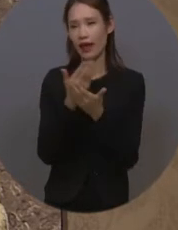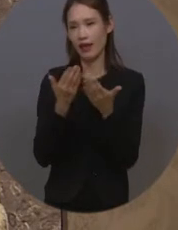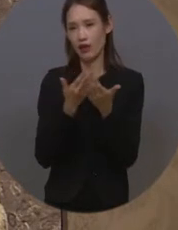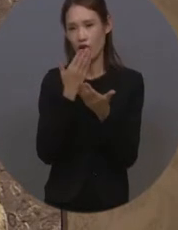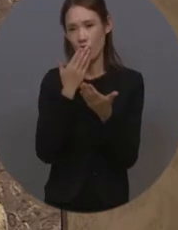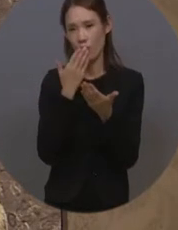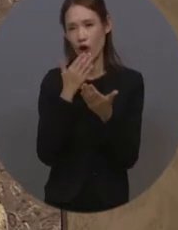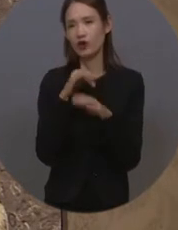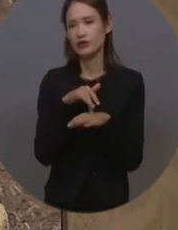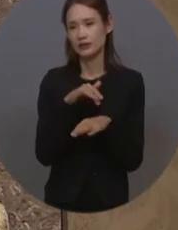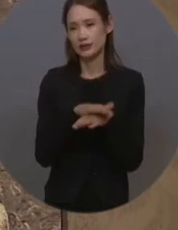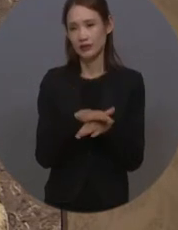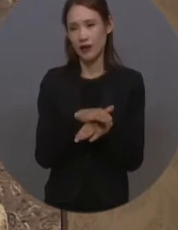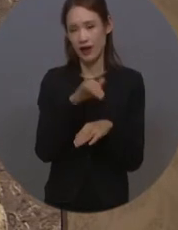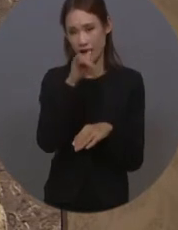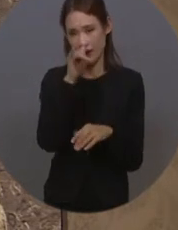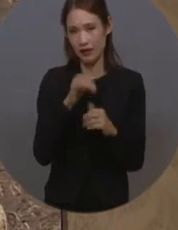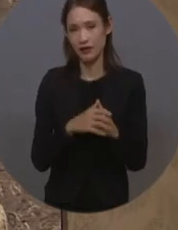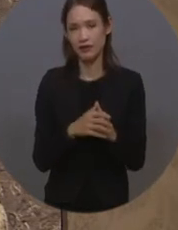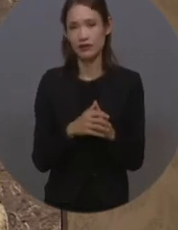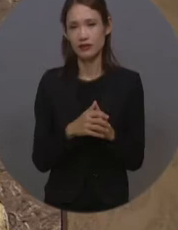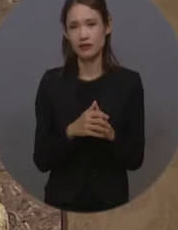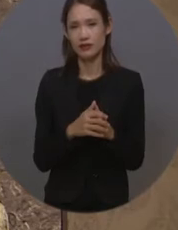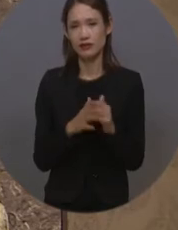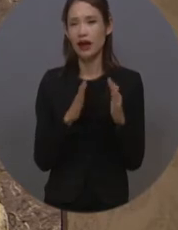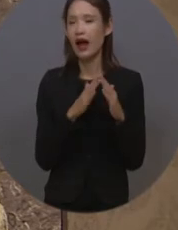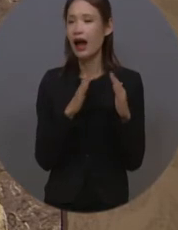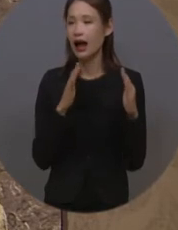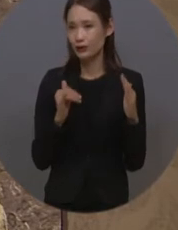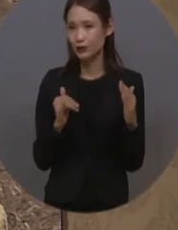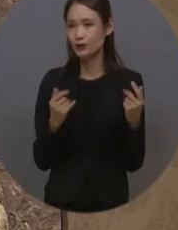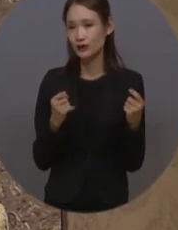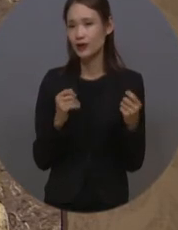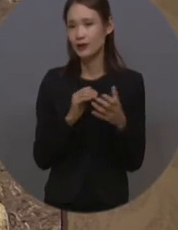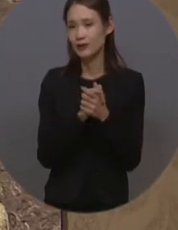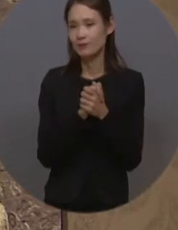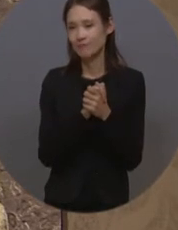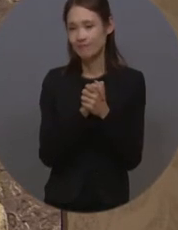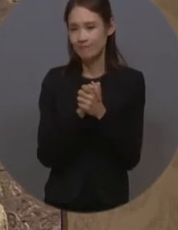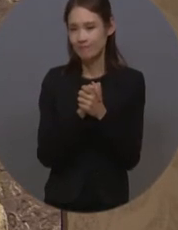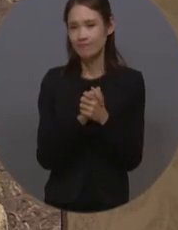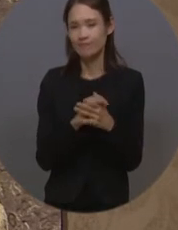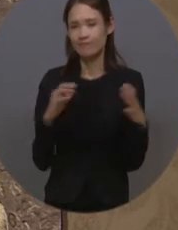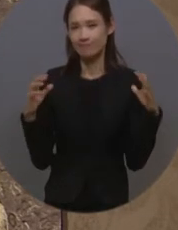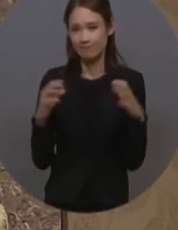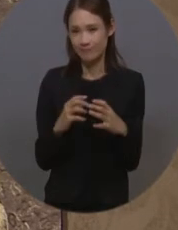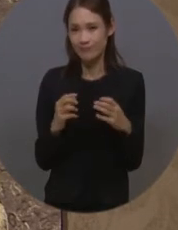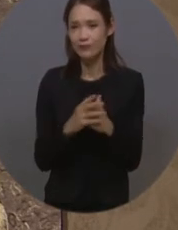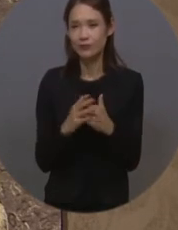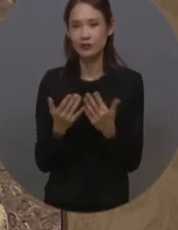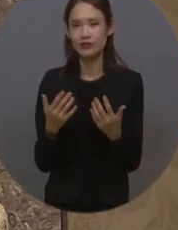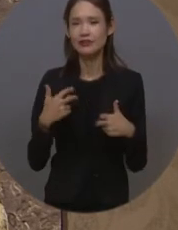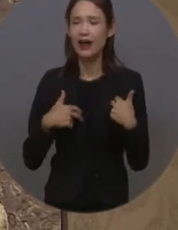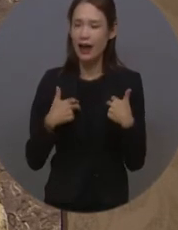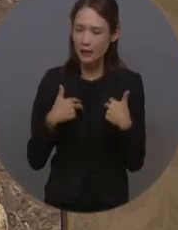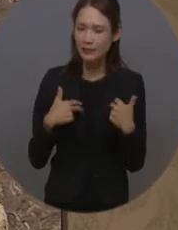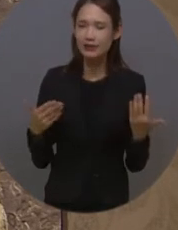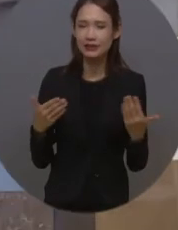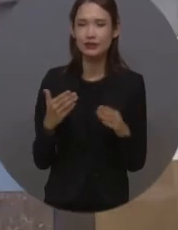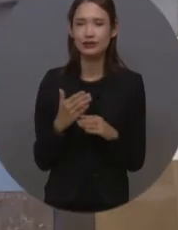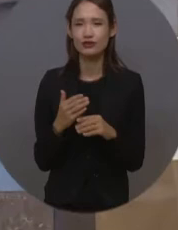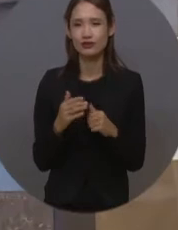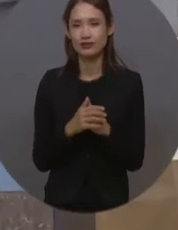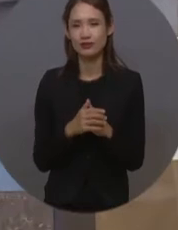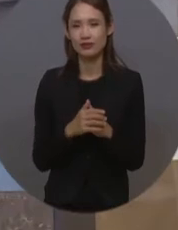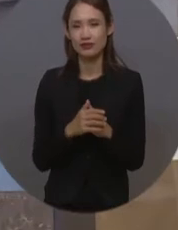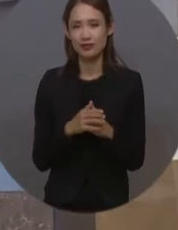습관들을 갖고 계시기 때문에 저희들이 한 가족처럼 지금 아주 똘똘 뭉쳐서 아주 재미나게 일을 하고 있습니다. 네, 정말